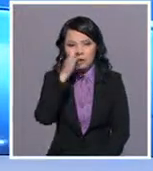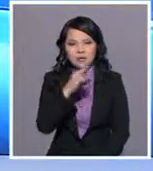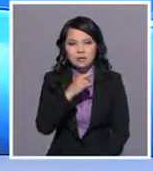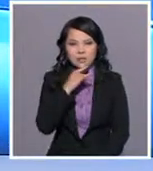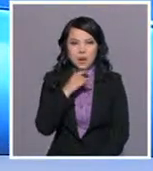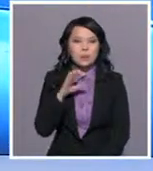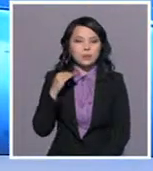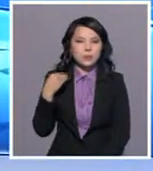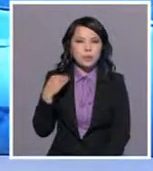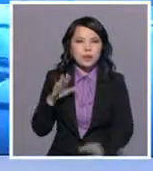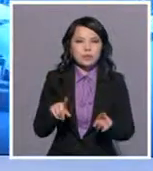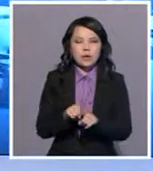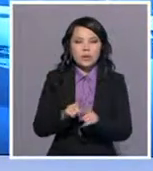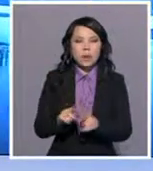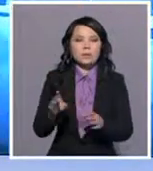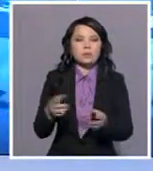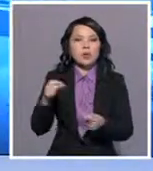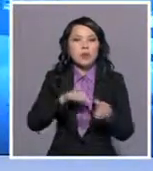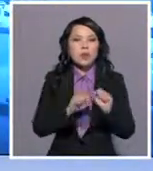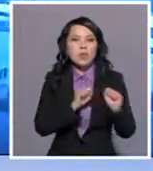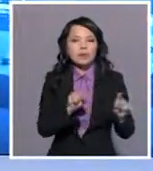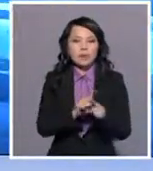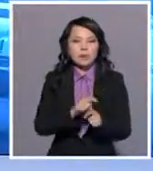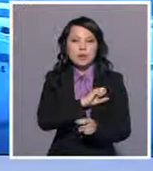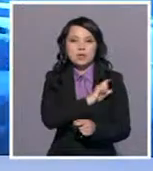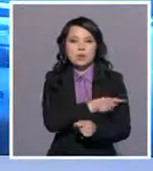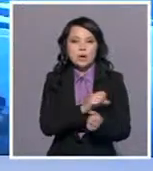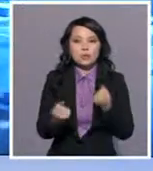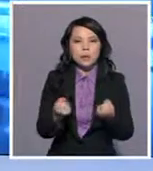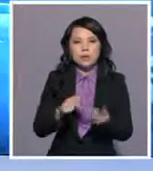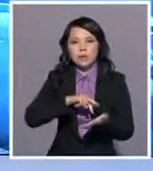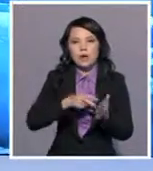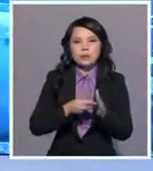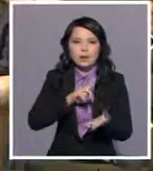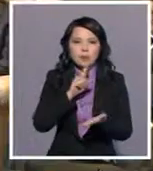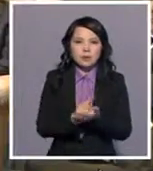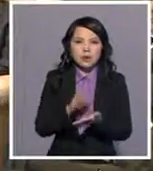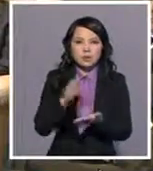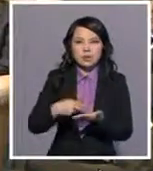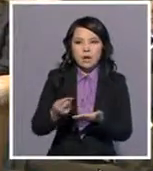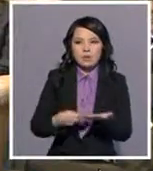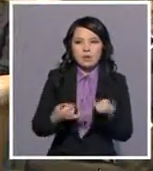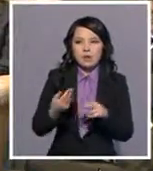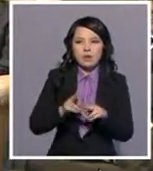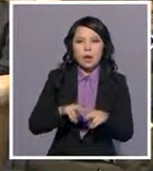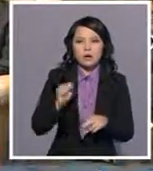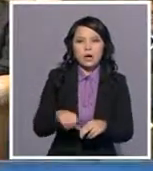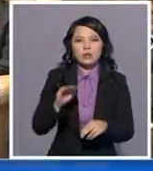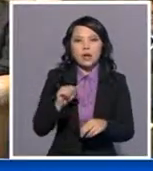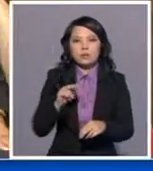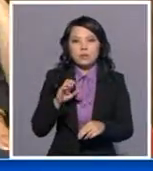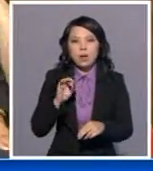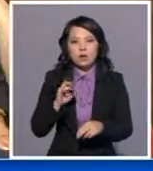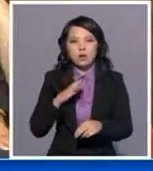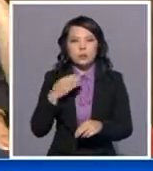Қазақстан мен Түркия қорғаныс саласындағы әріптестікті одан әрі нығайтпақ ниетте. Бүгін Анкарада еліміздің қорғаныс министрі Әділбек Жақсыбеков